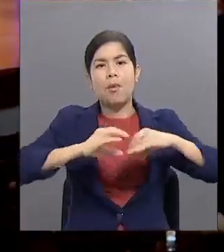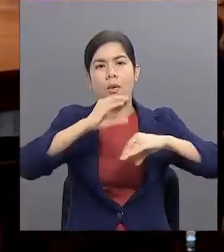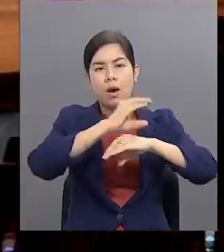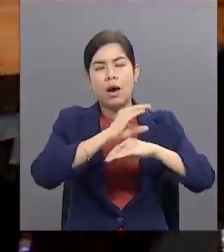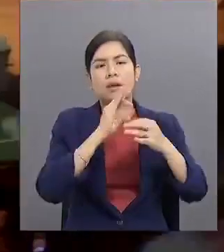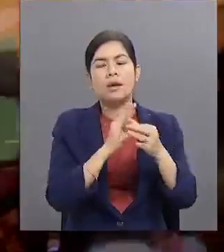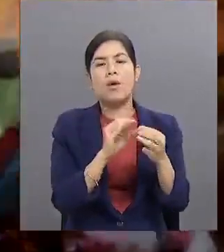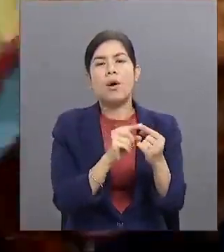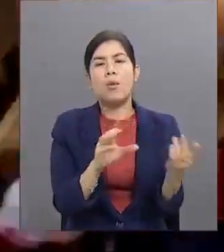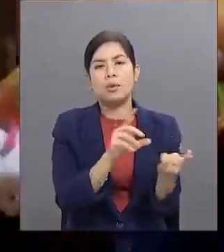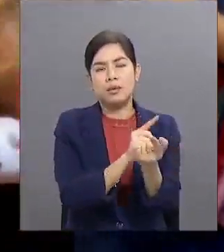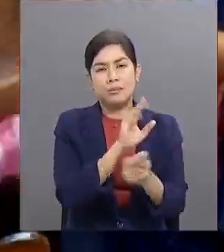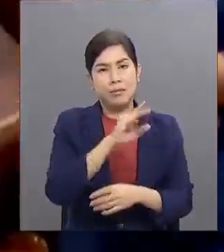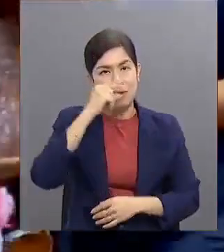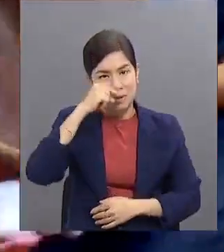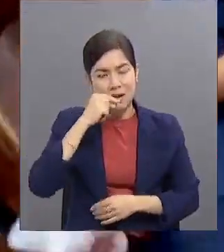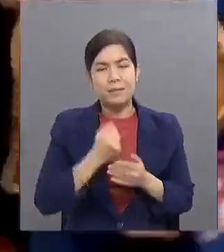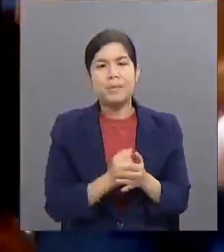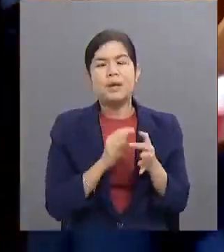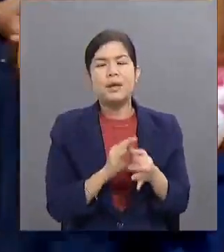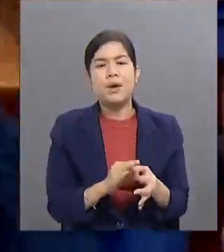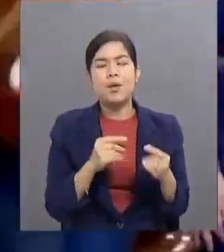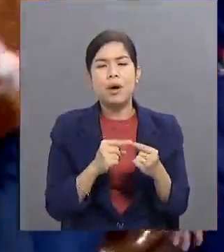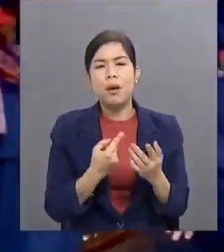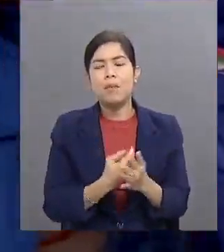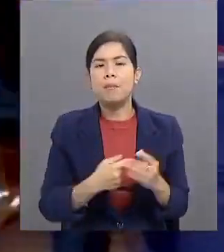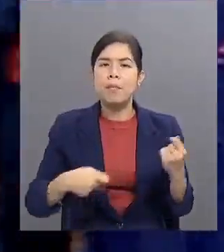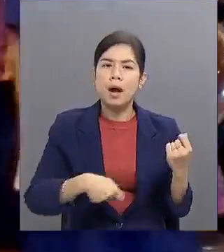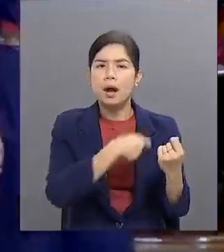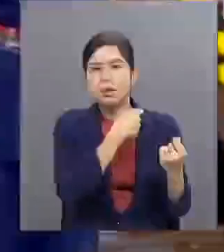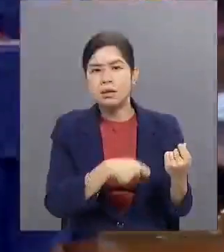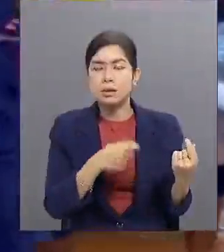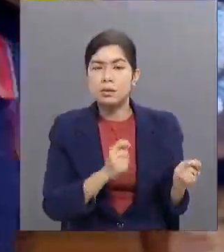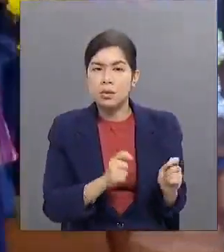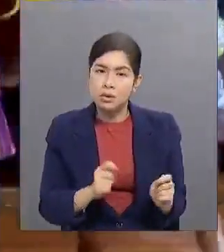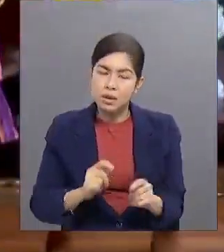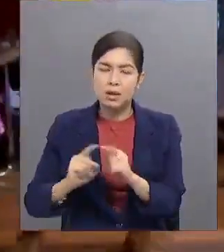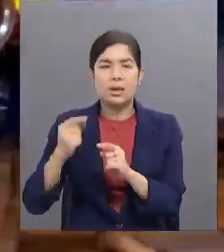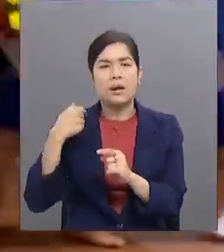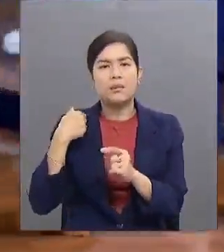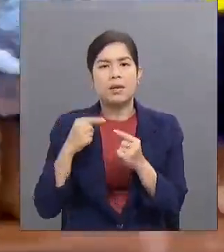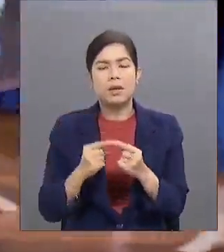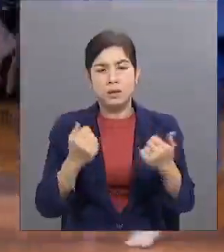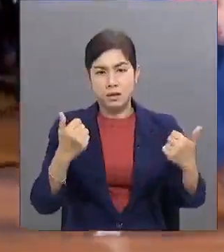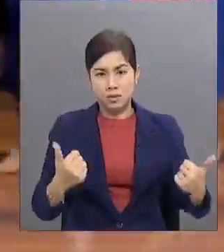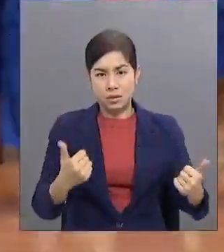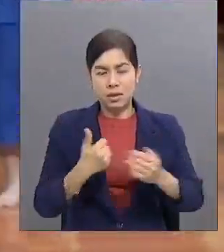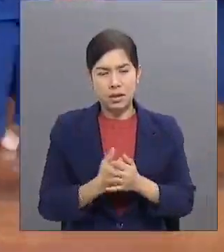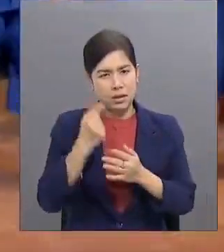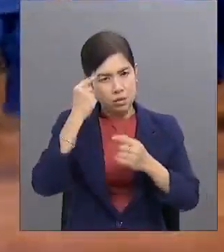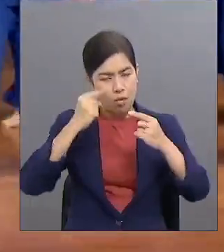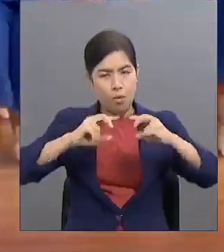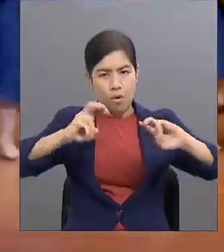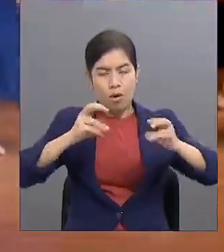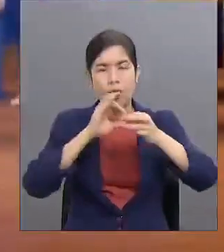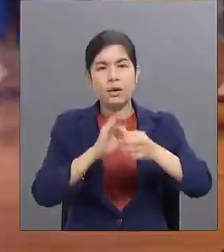ำไทยโดยใช้ดนตรีและการแสดงเป็นสื่อปีนี้ก็เห็นความโดดเด่นจากการเป็นเมืองแห่งสายน้ำที่ยังคงวัฒนธรรมแบบชาว